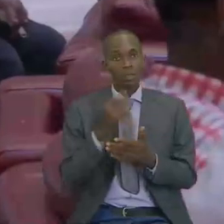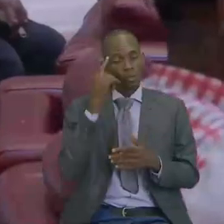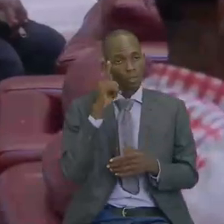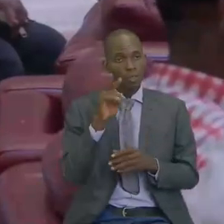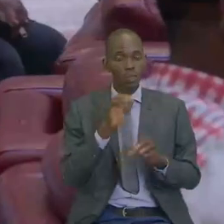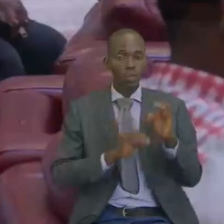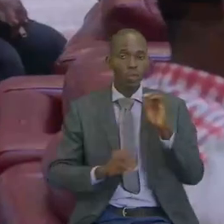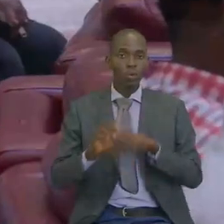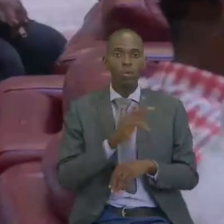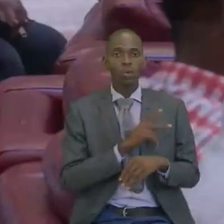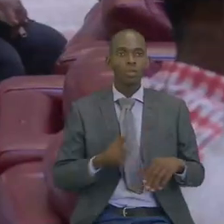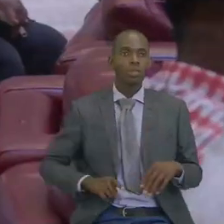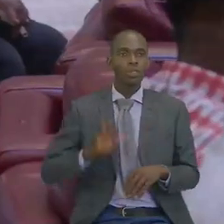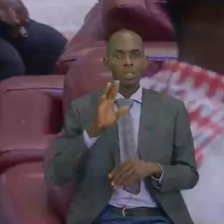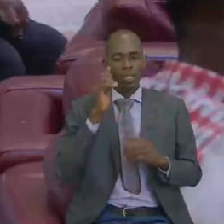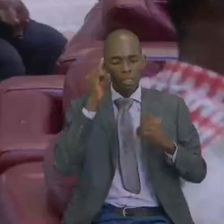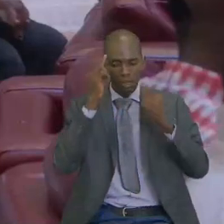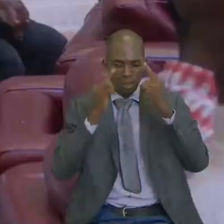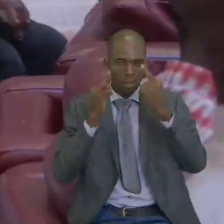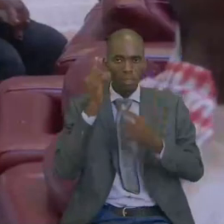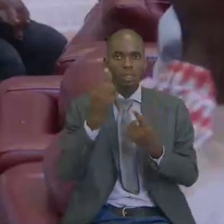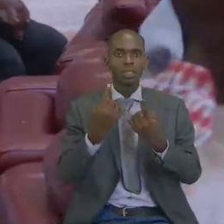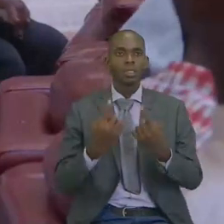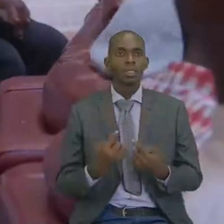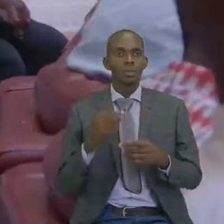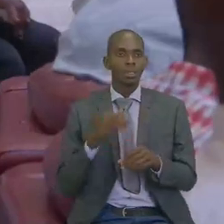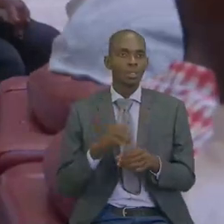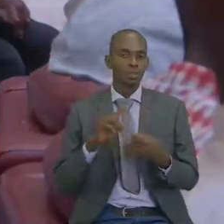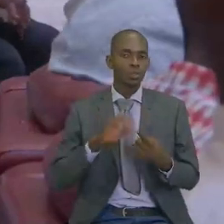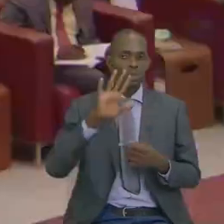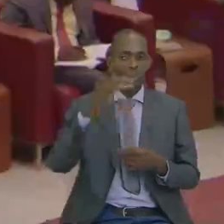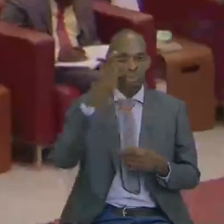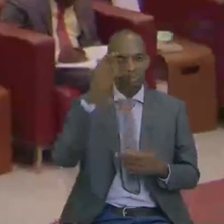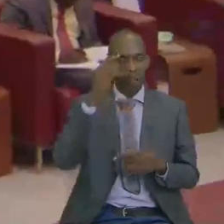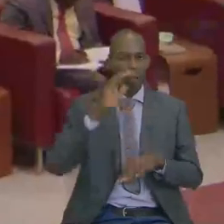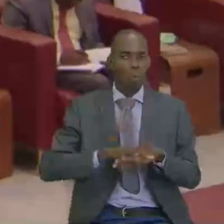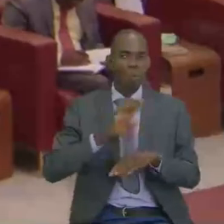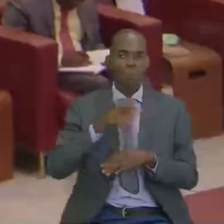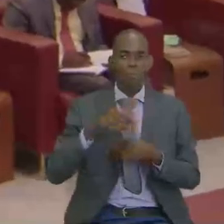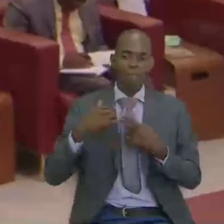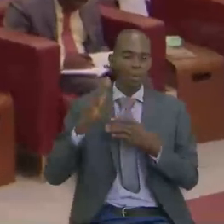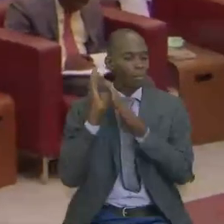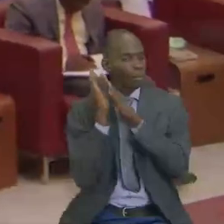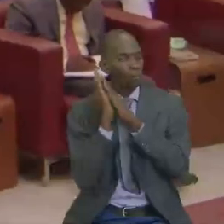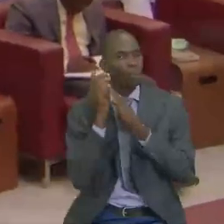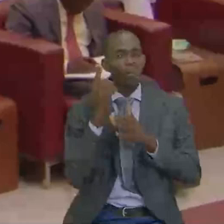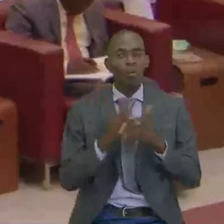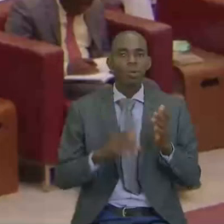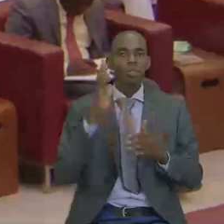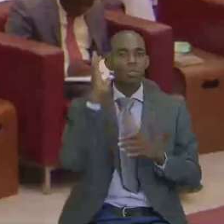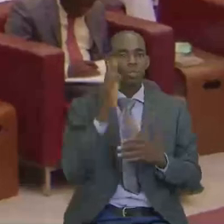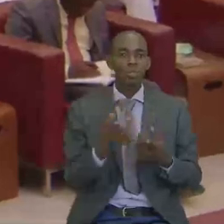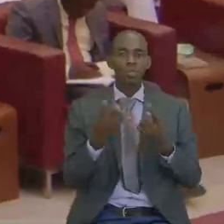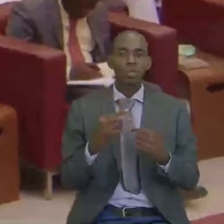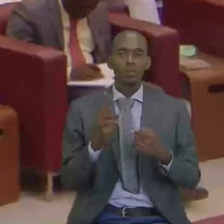au roi, il t'est monté des pensées touchant ce qui sera après ce temps-ci.